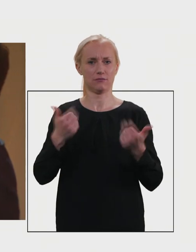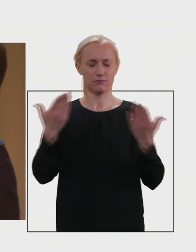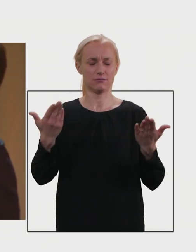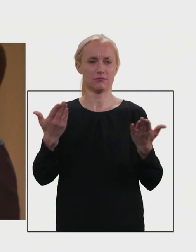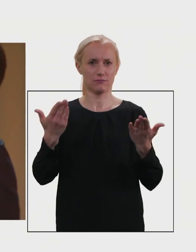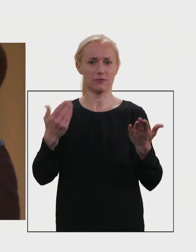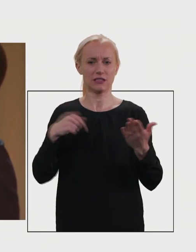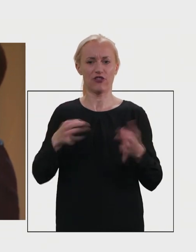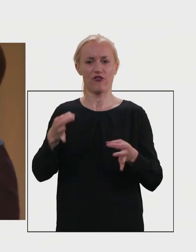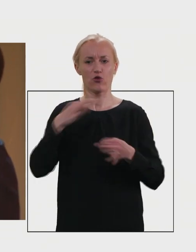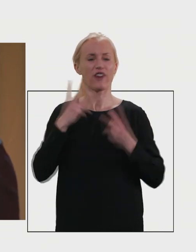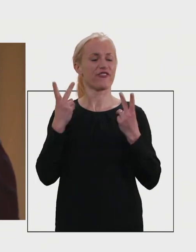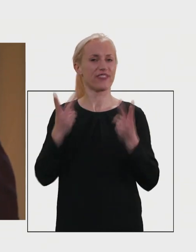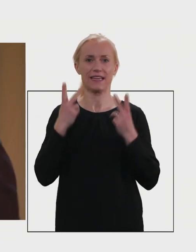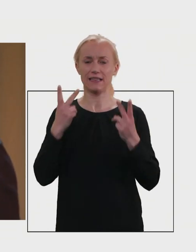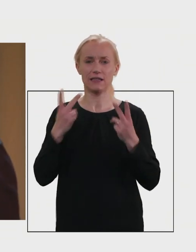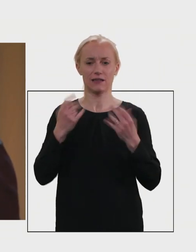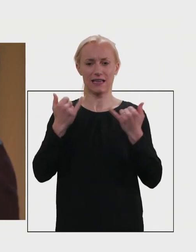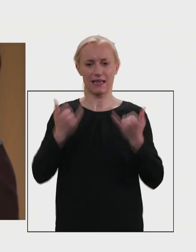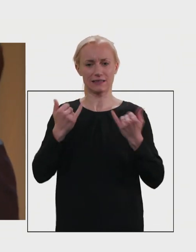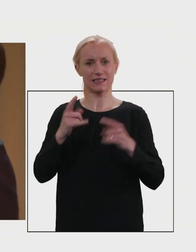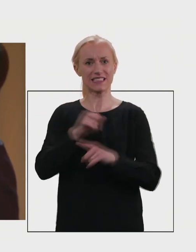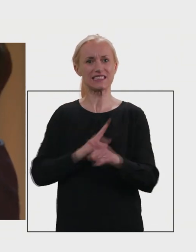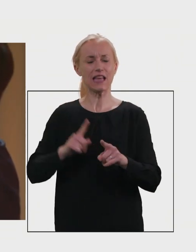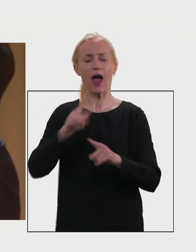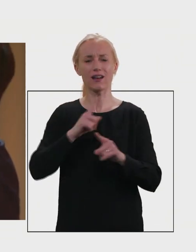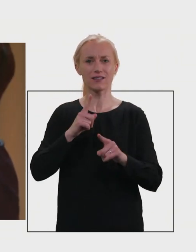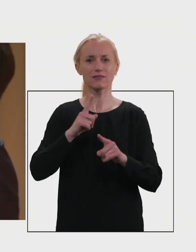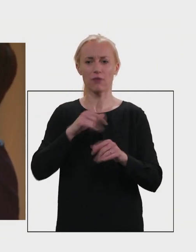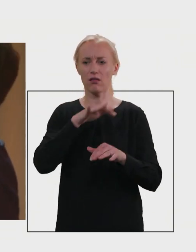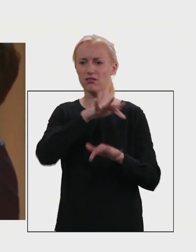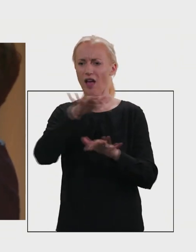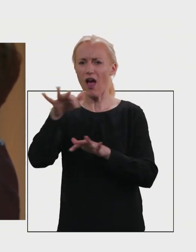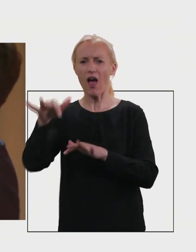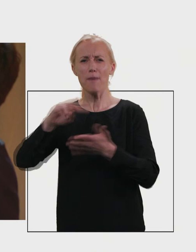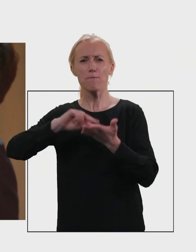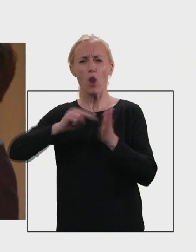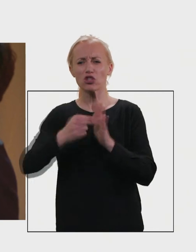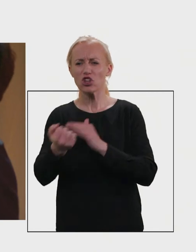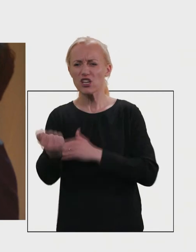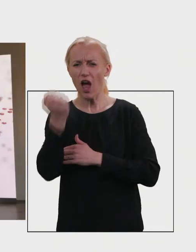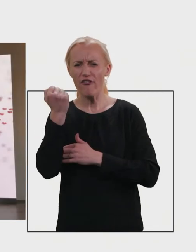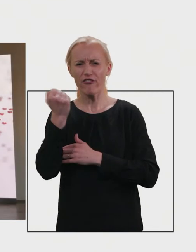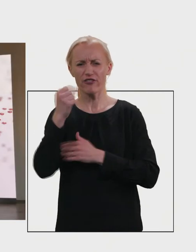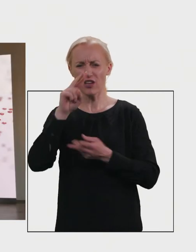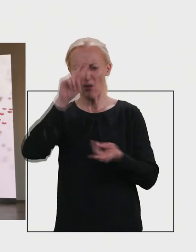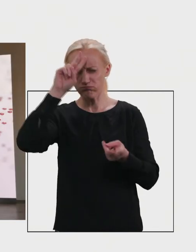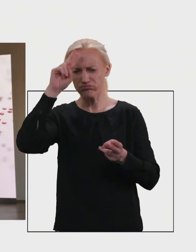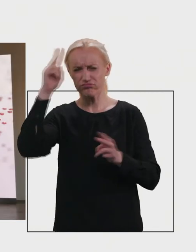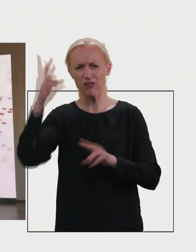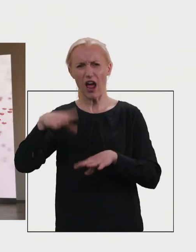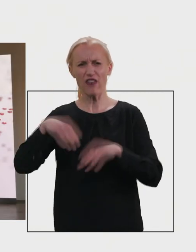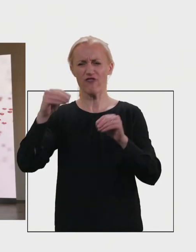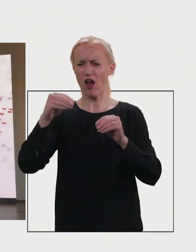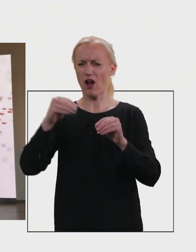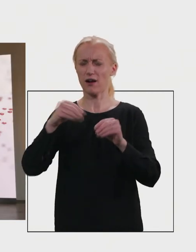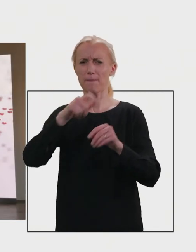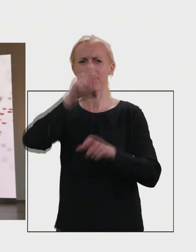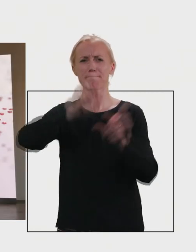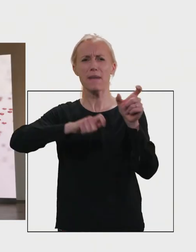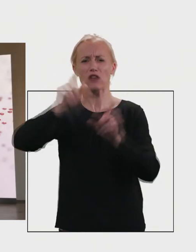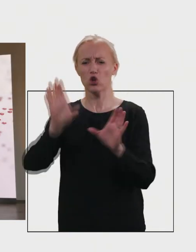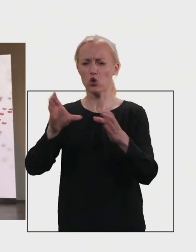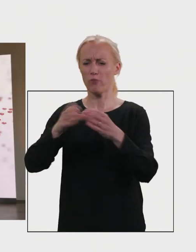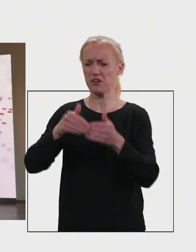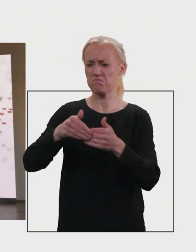weil wir auch in Zeiten leben, wo wir auch erleben, dass es politische Kräfte gibt, die wieder anfangen, Menschengruppen an den